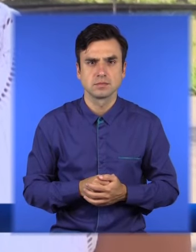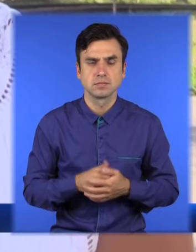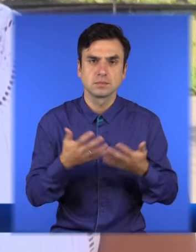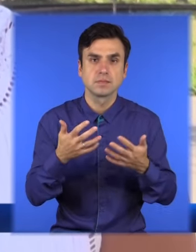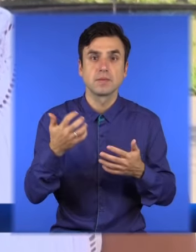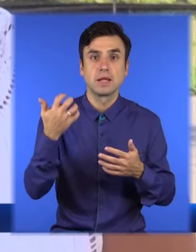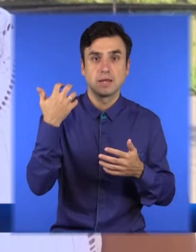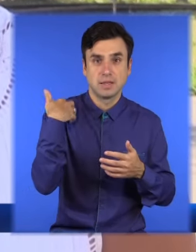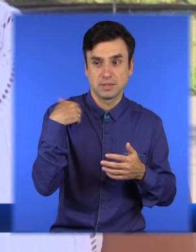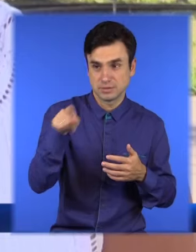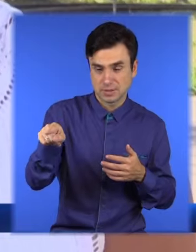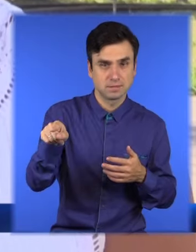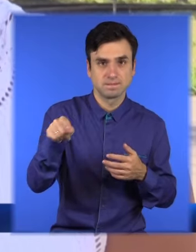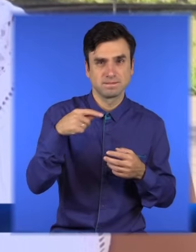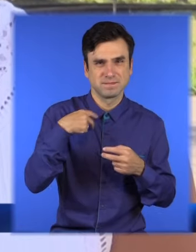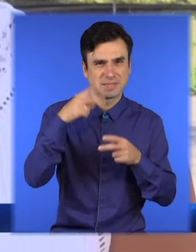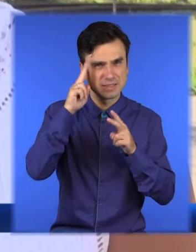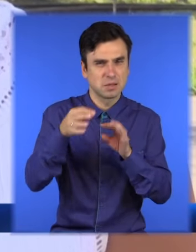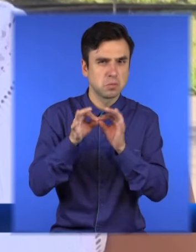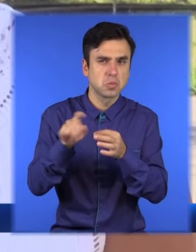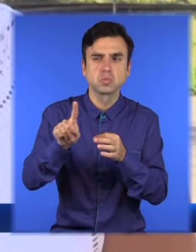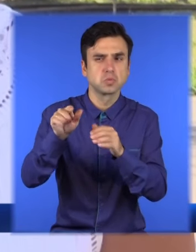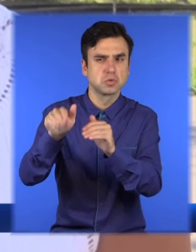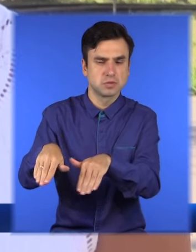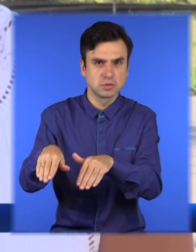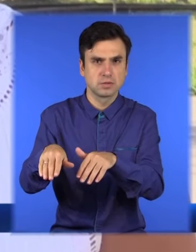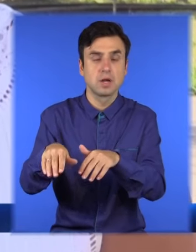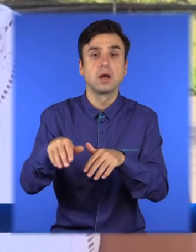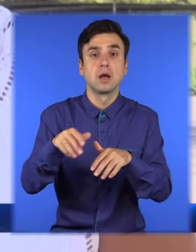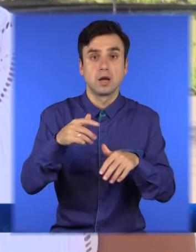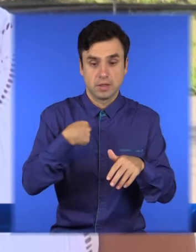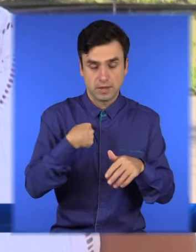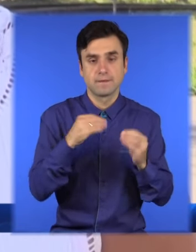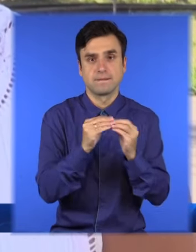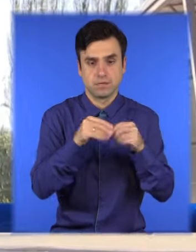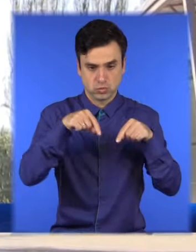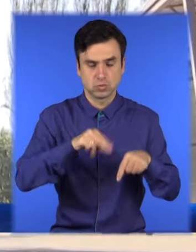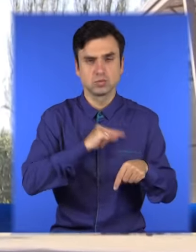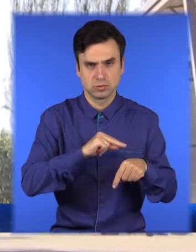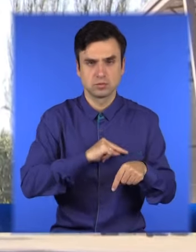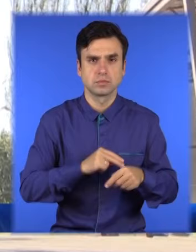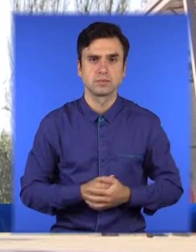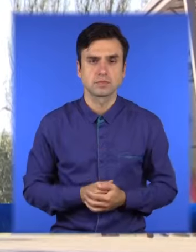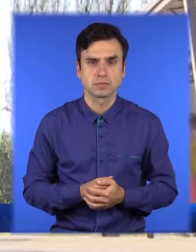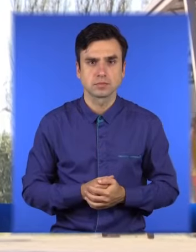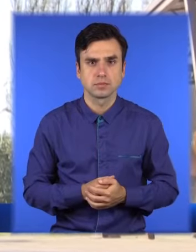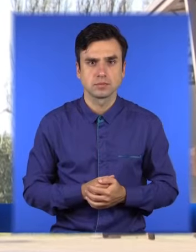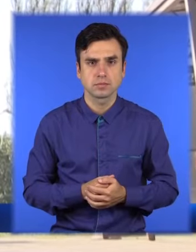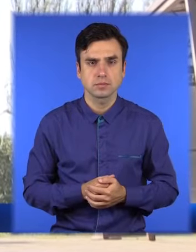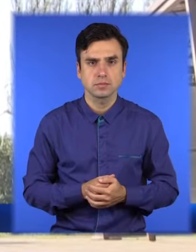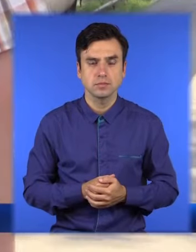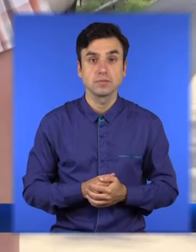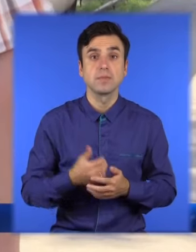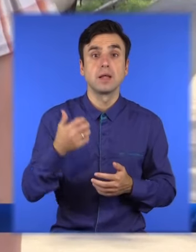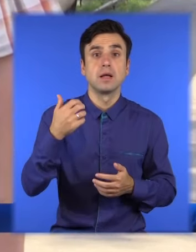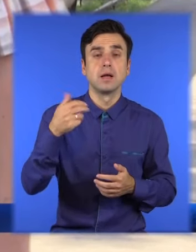я не знаю, за нее говорить ничего не буду. Я остаюсь на прежней должности. А от адміністрація комунального